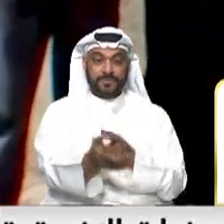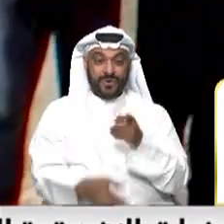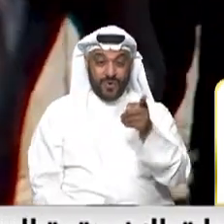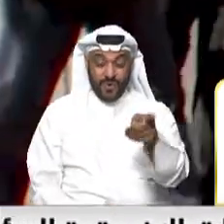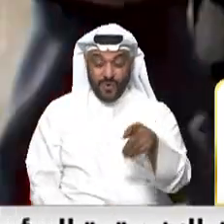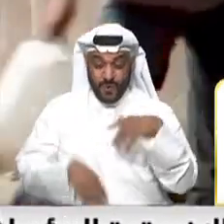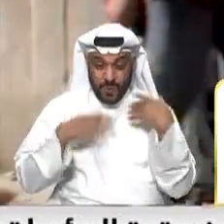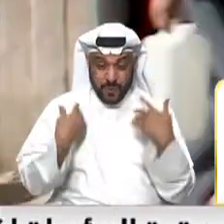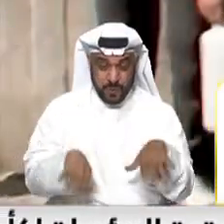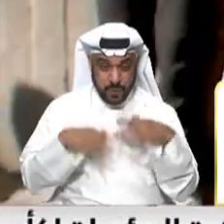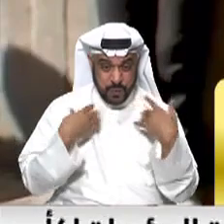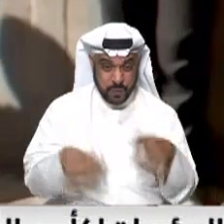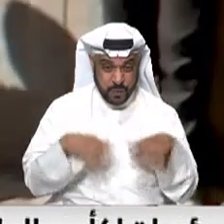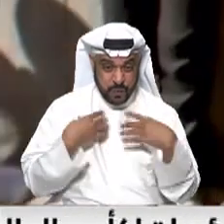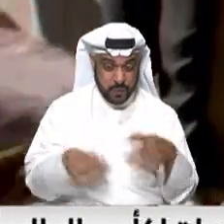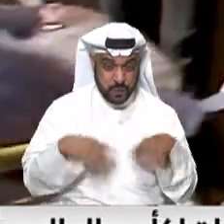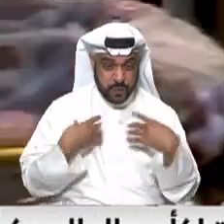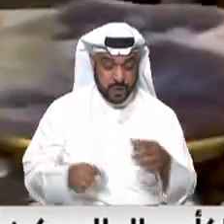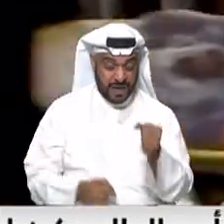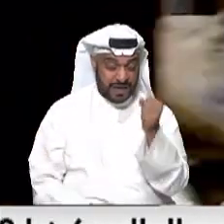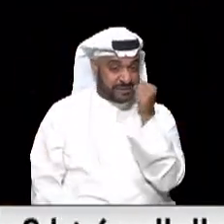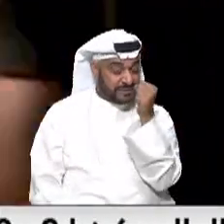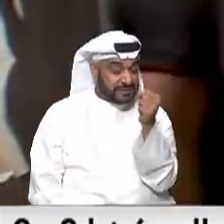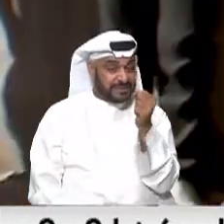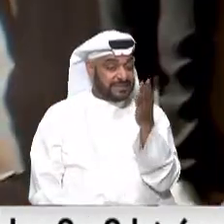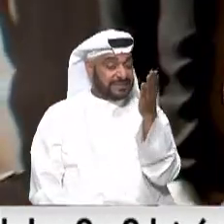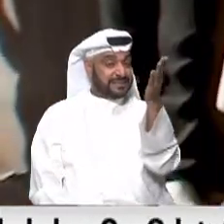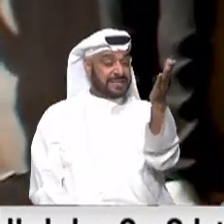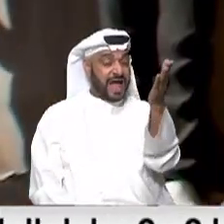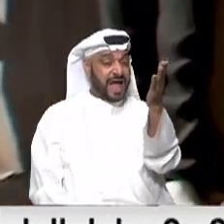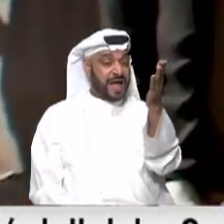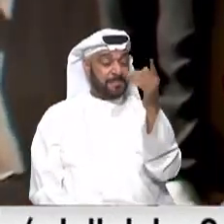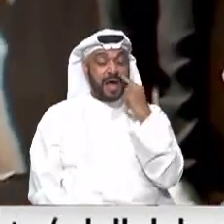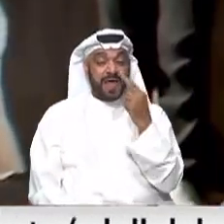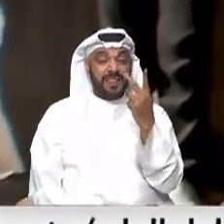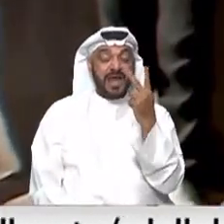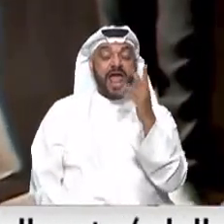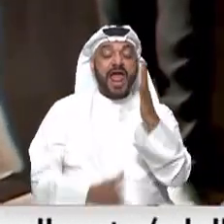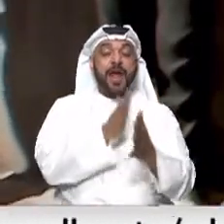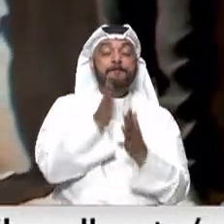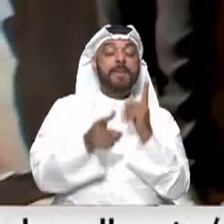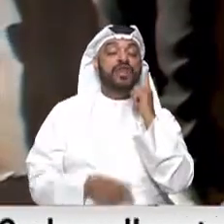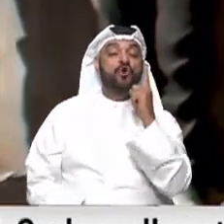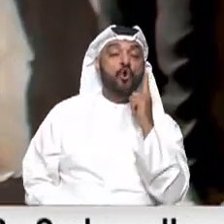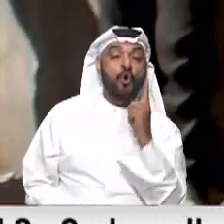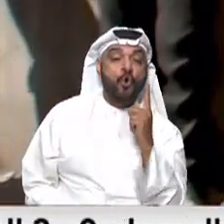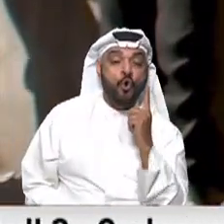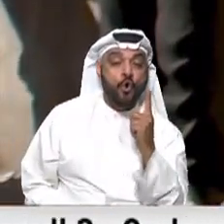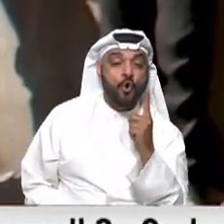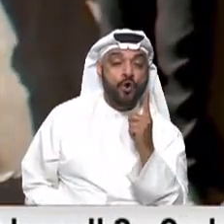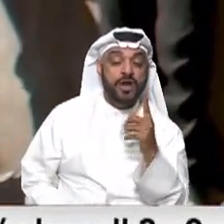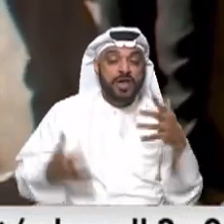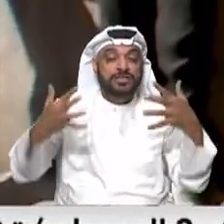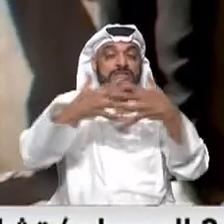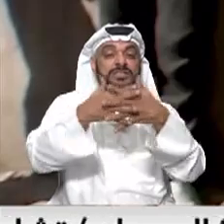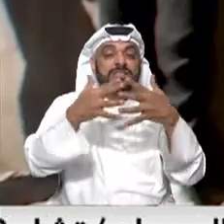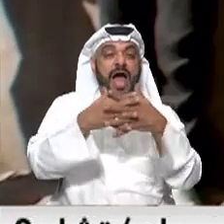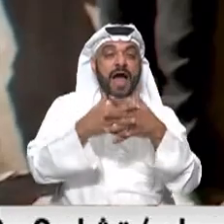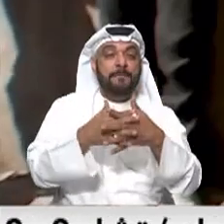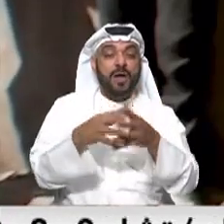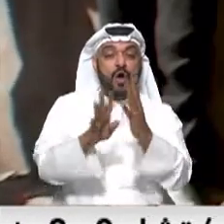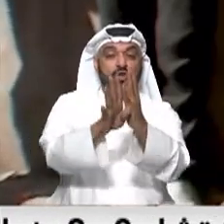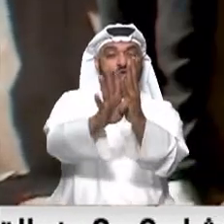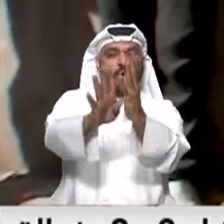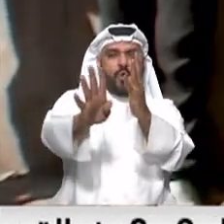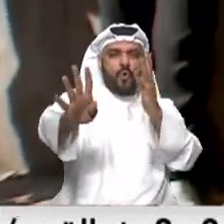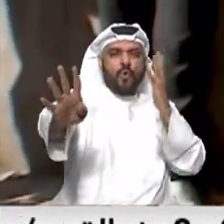2 مليون إنسان أضحت حياتهم عبارة عن طوابير للحصول على أدنى القليل من الماء أو الزادة، فجل المساعدات التي تدخل